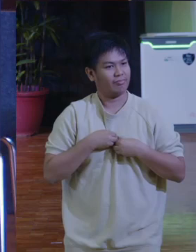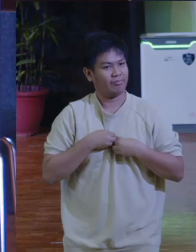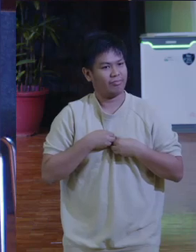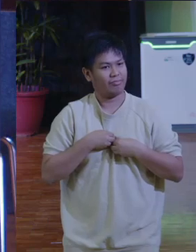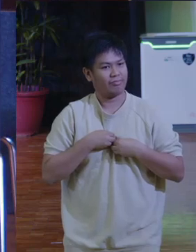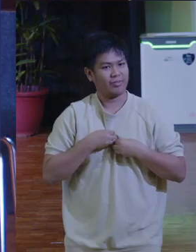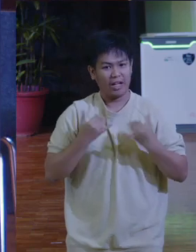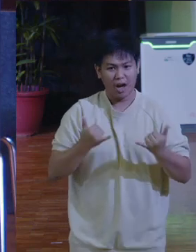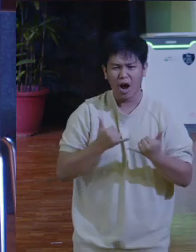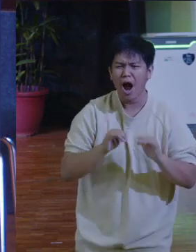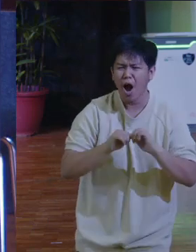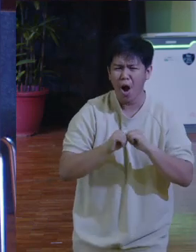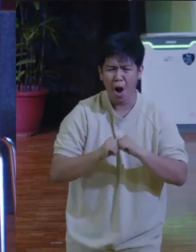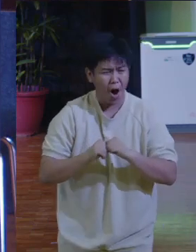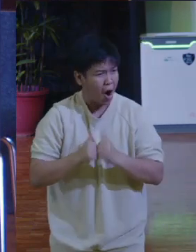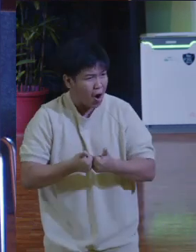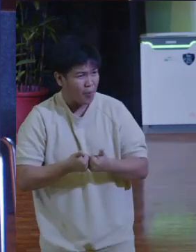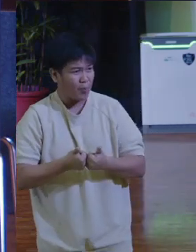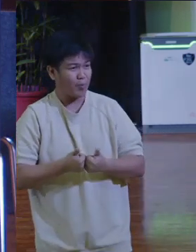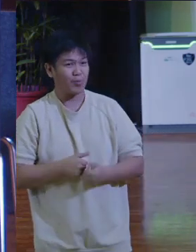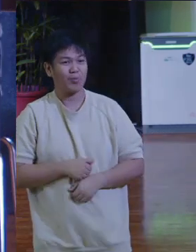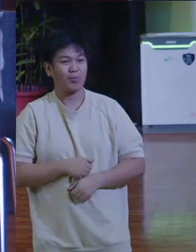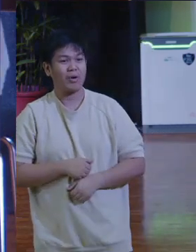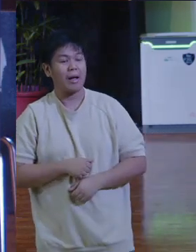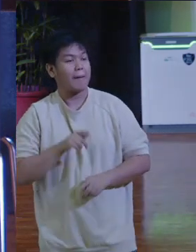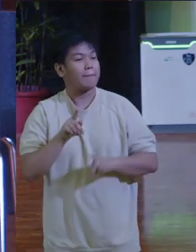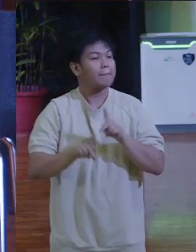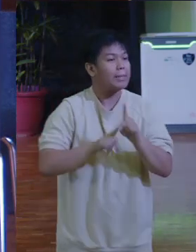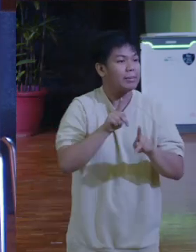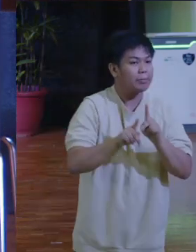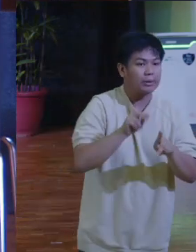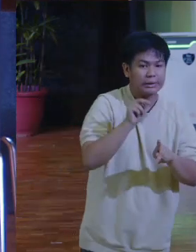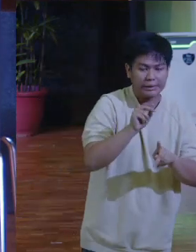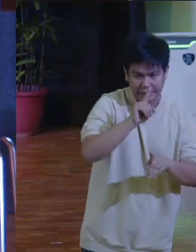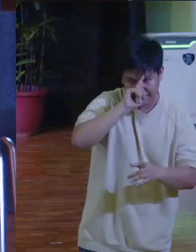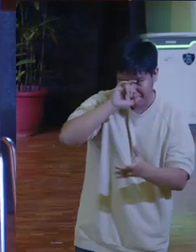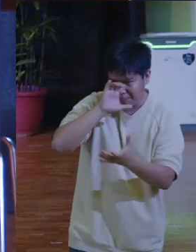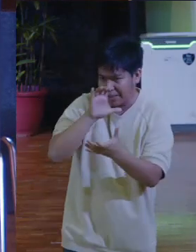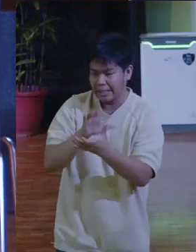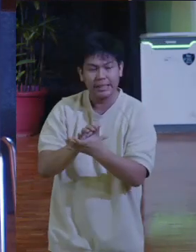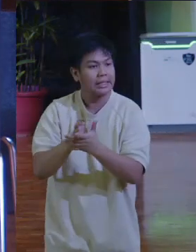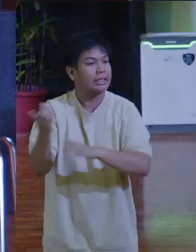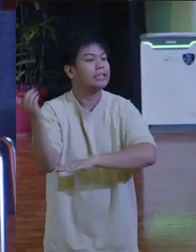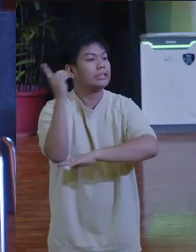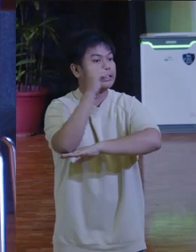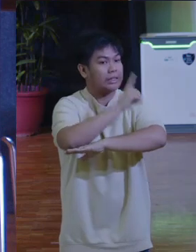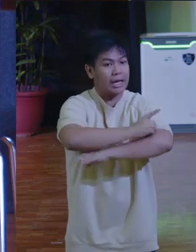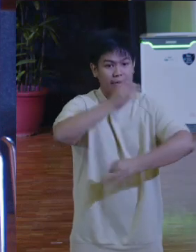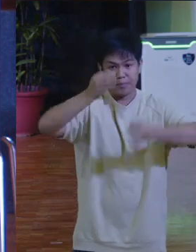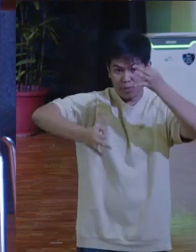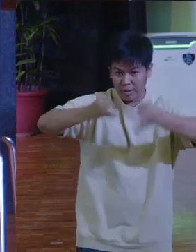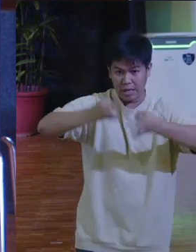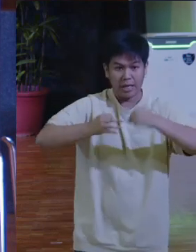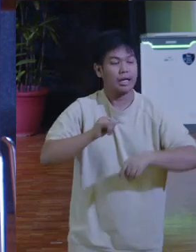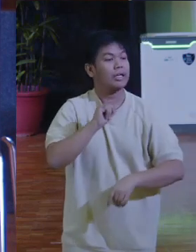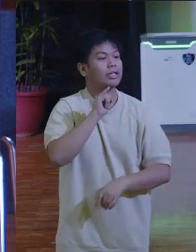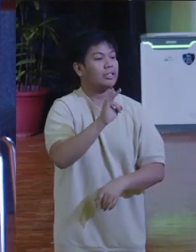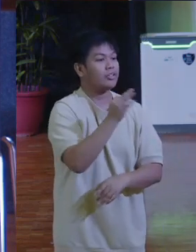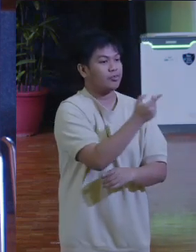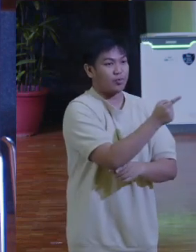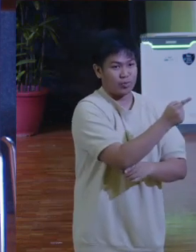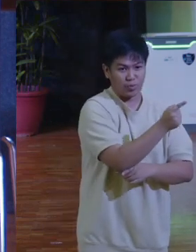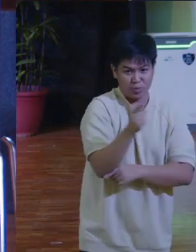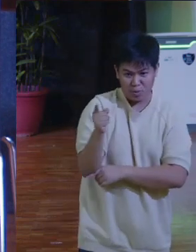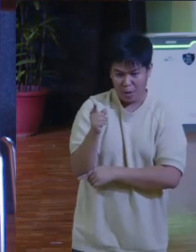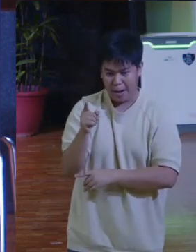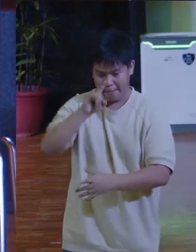Kanya? Meron pa rin silang dapat asahan na day of God's vengeance. So mga kapatid, mga